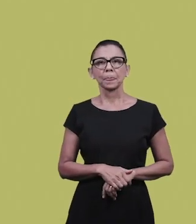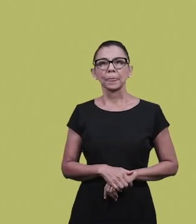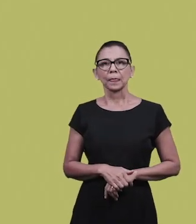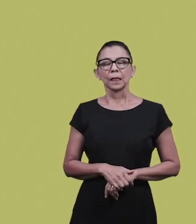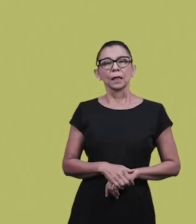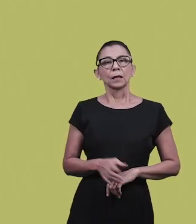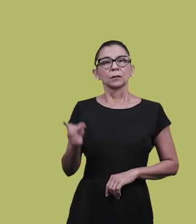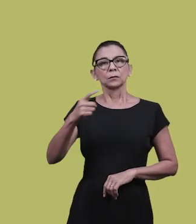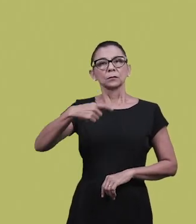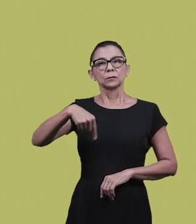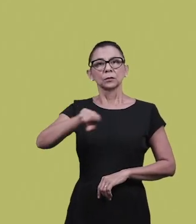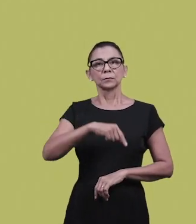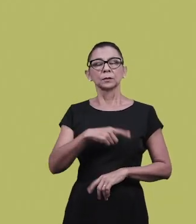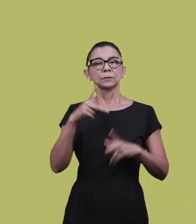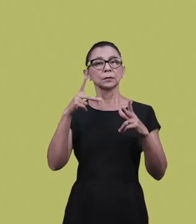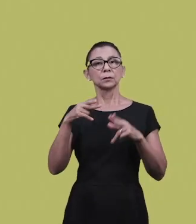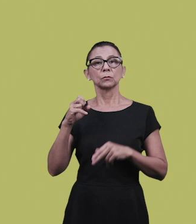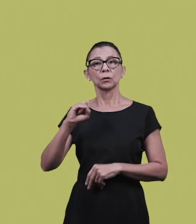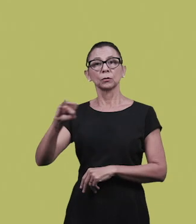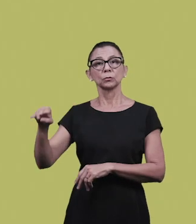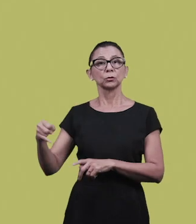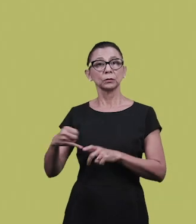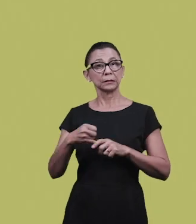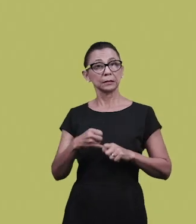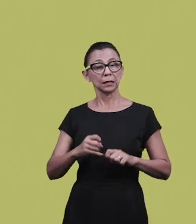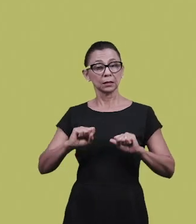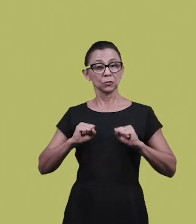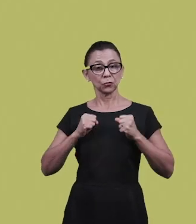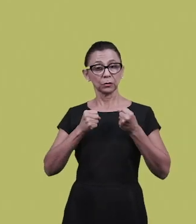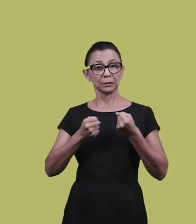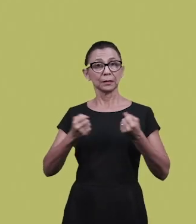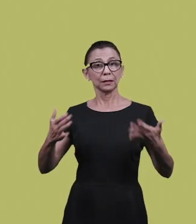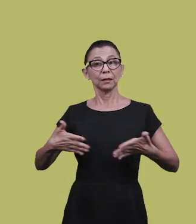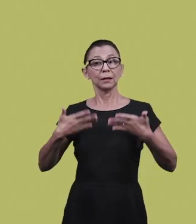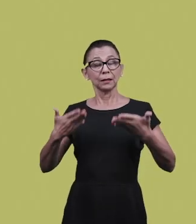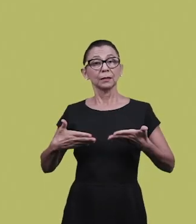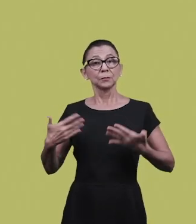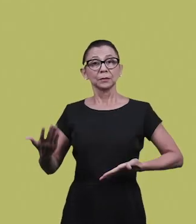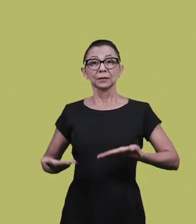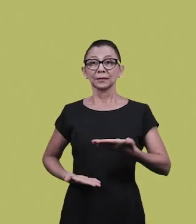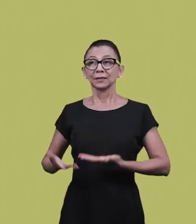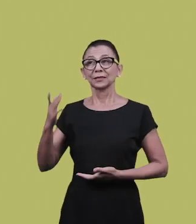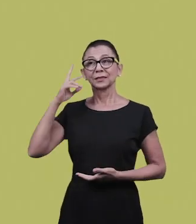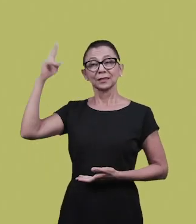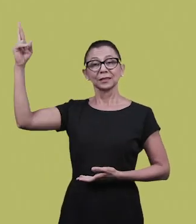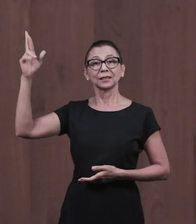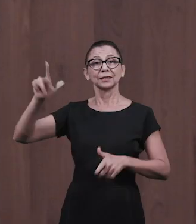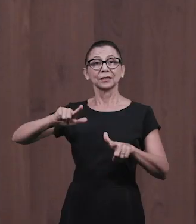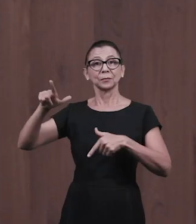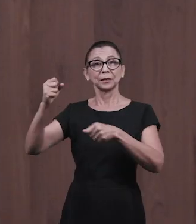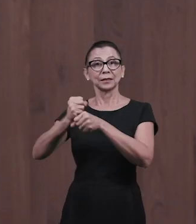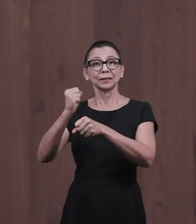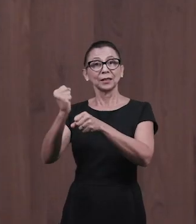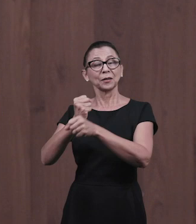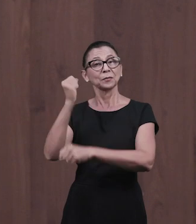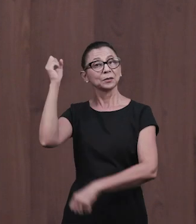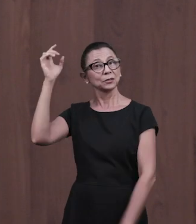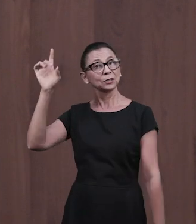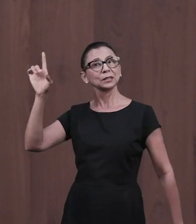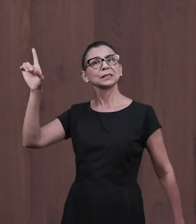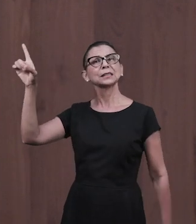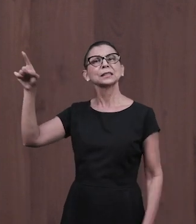Comme Josué, nous avons besoin de nous efforcer et avoir un bon courage de servir le Seigneur, à effectuer l'œuvre de